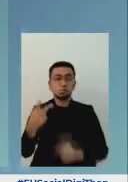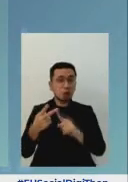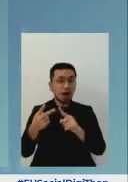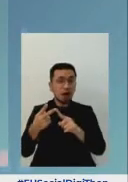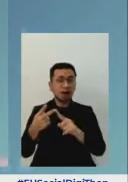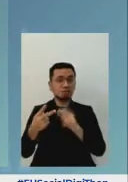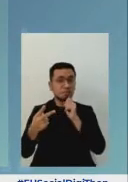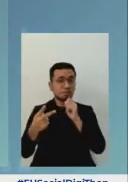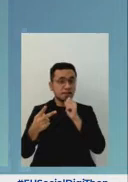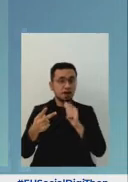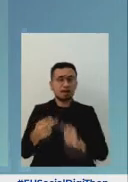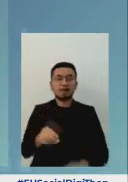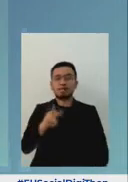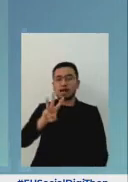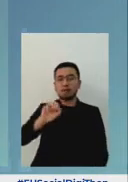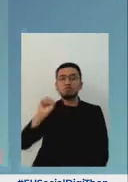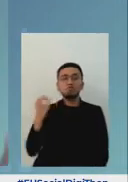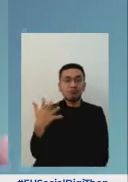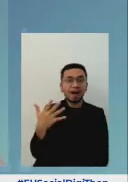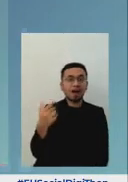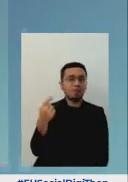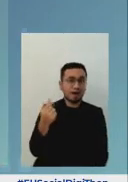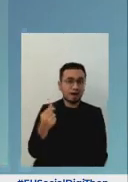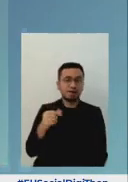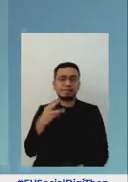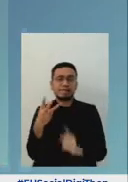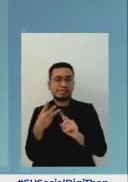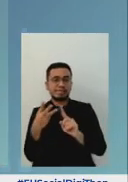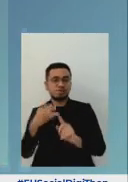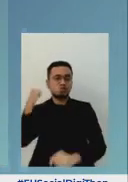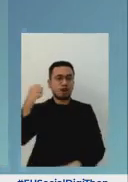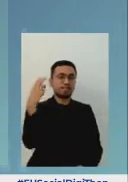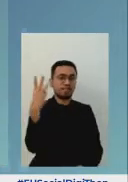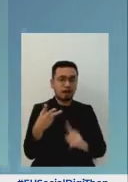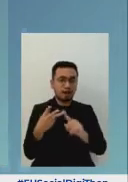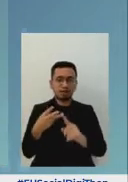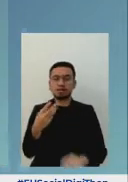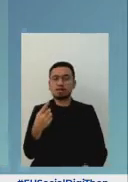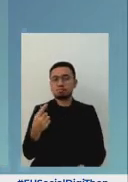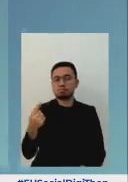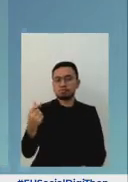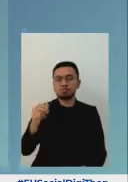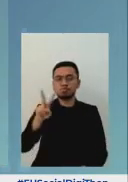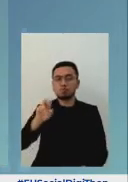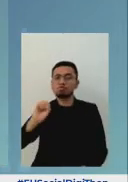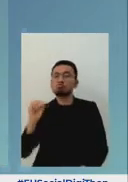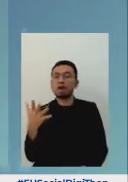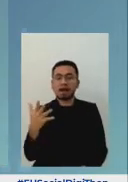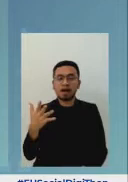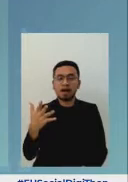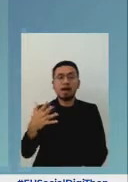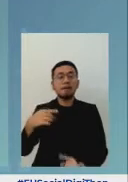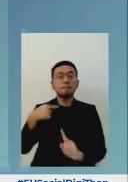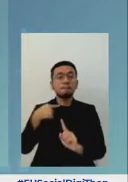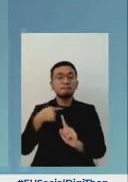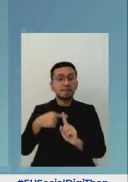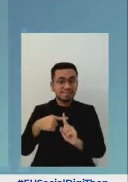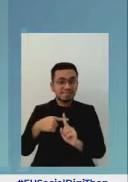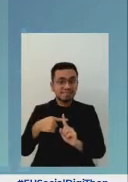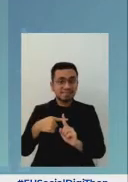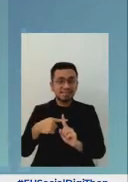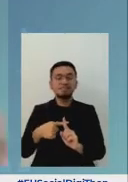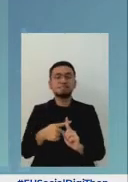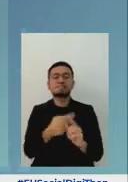ada 30 juta rupiah. Dan pemenang ketiga ada 20 juta rupiah dan berkesempatan untuk update